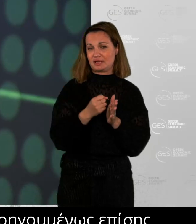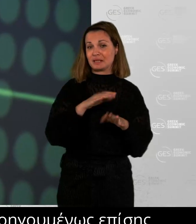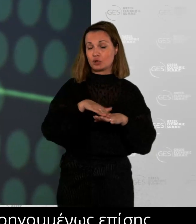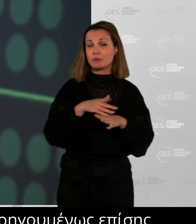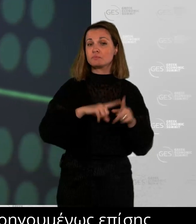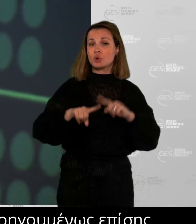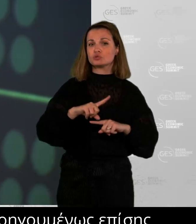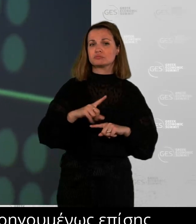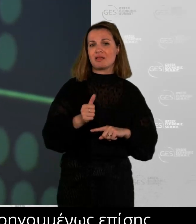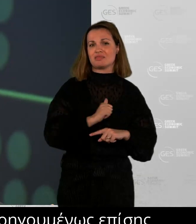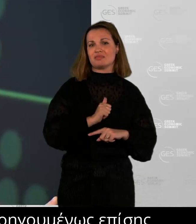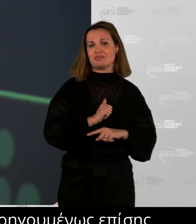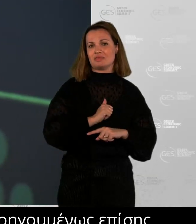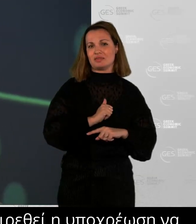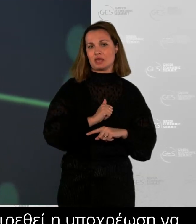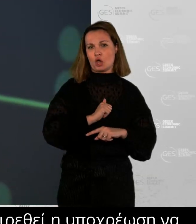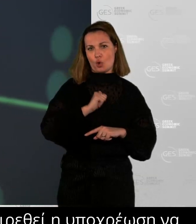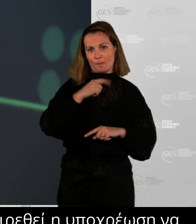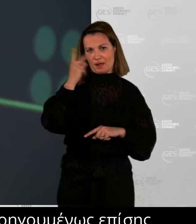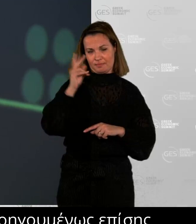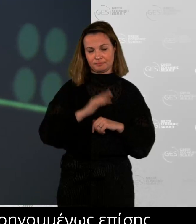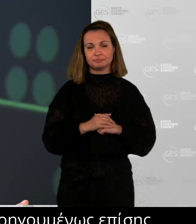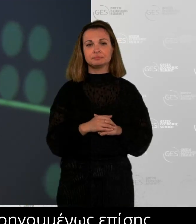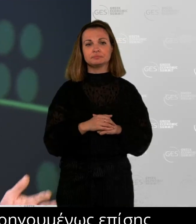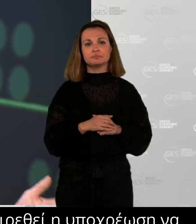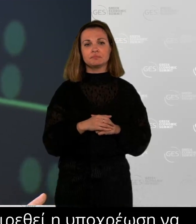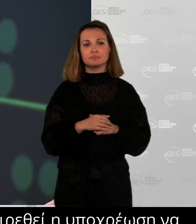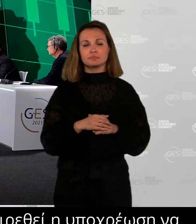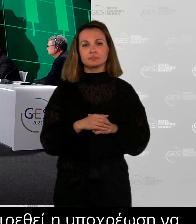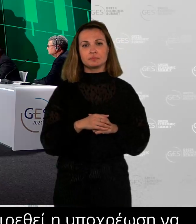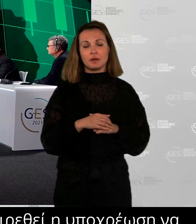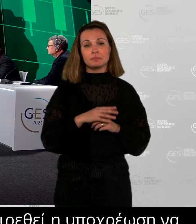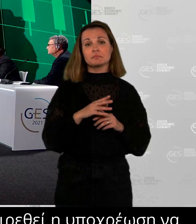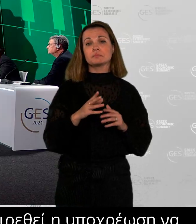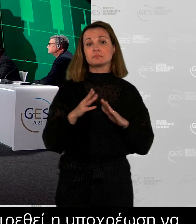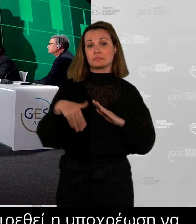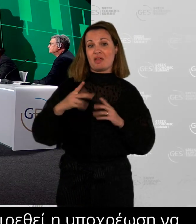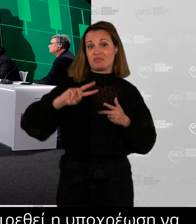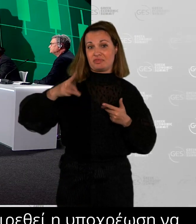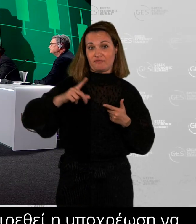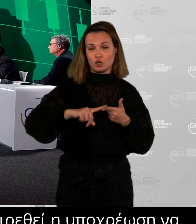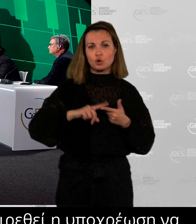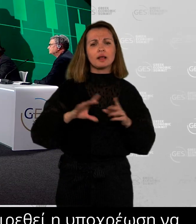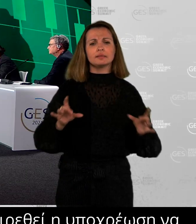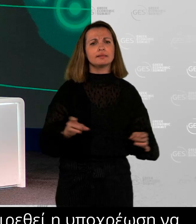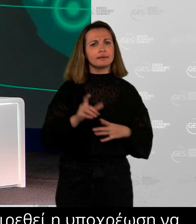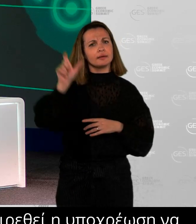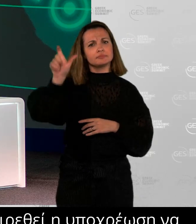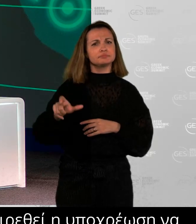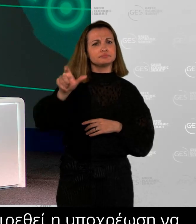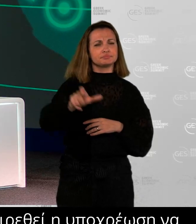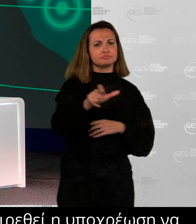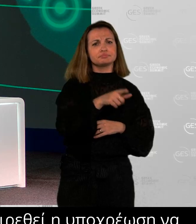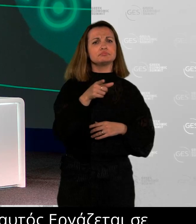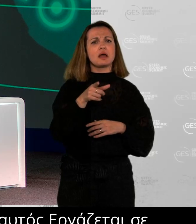υπάγεται ο ερευνητής στο ενιαίο μισθολόγιο όταν αυτός εργάζεται σε προγράμματα αποκλειστικά του